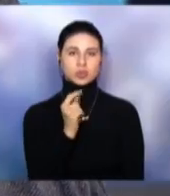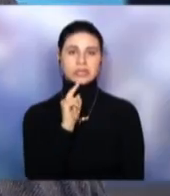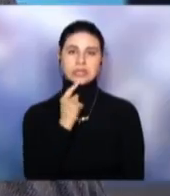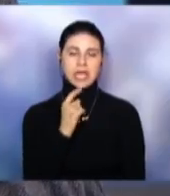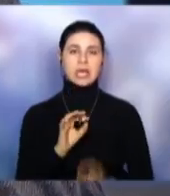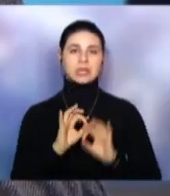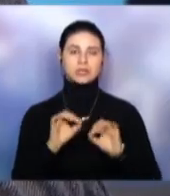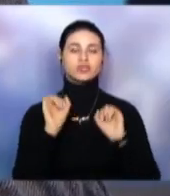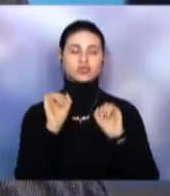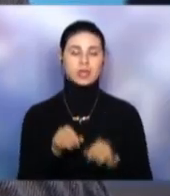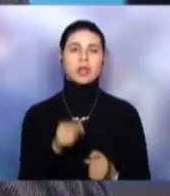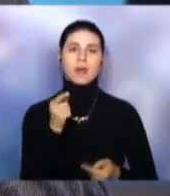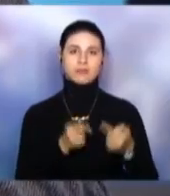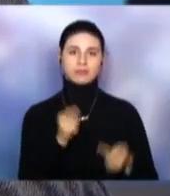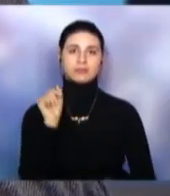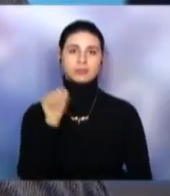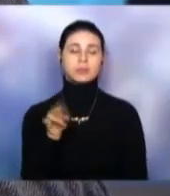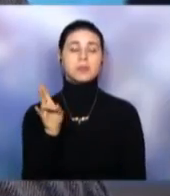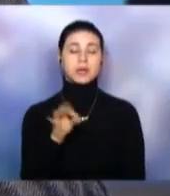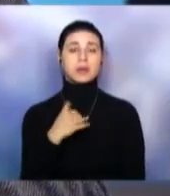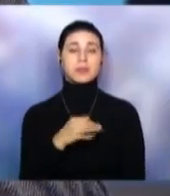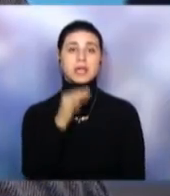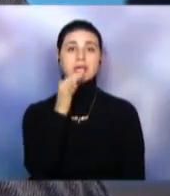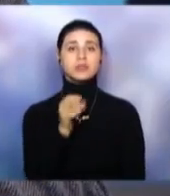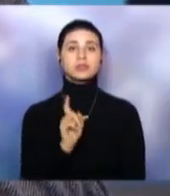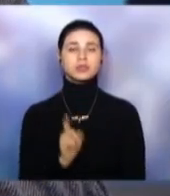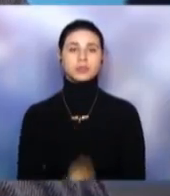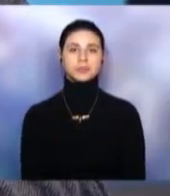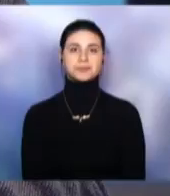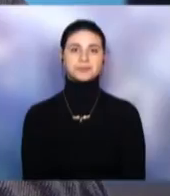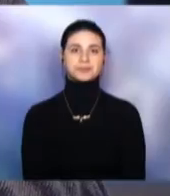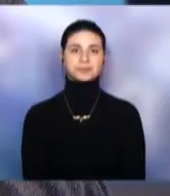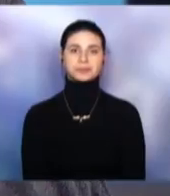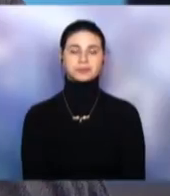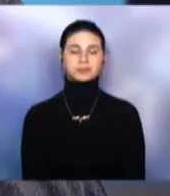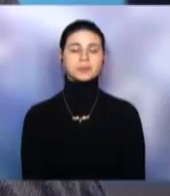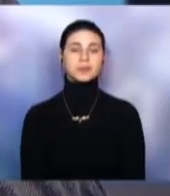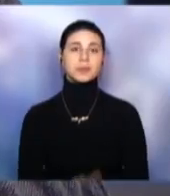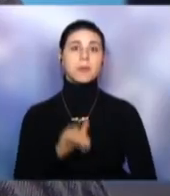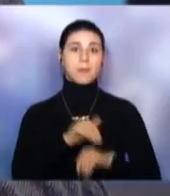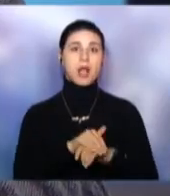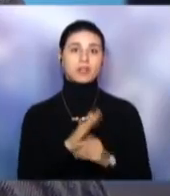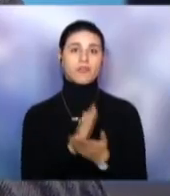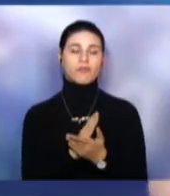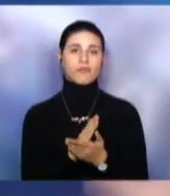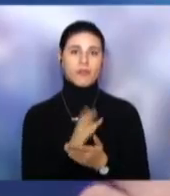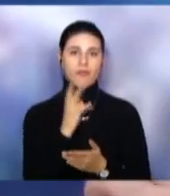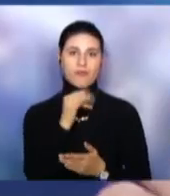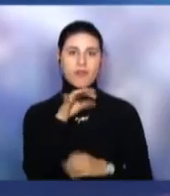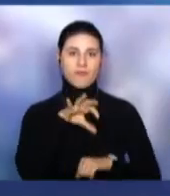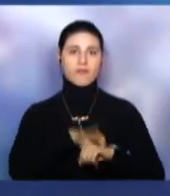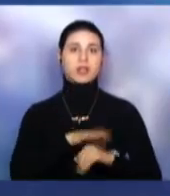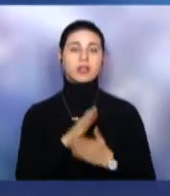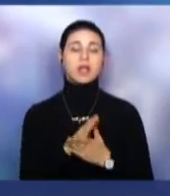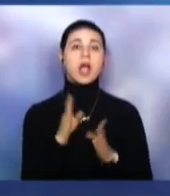სპეკულაცია შეიძლება ამ თემაზე, თუმცა გეტყვით რომ აუხსნელი, მაგრამ ფაქტია რომ კლიმატიც